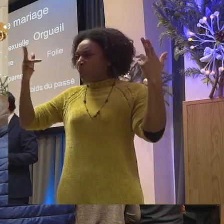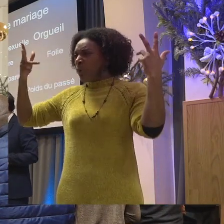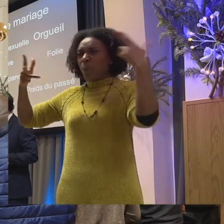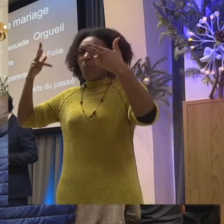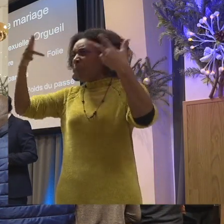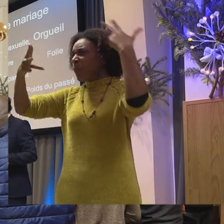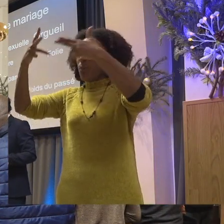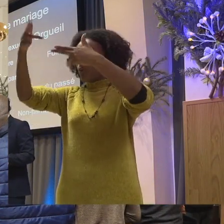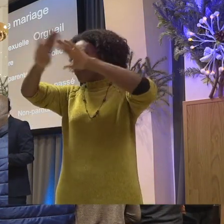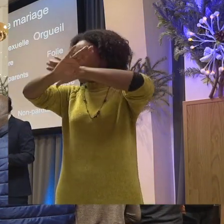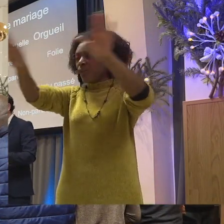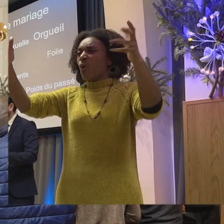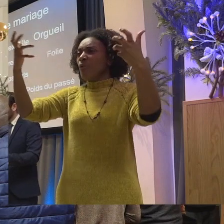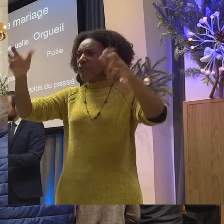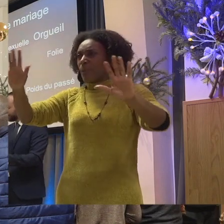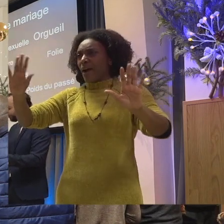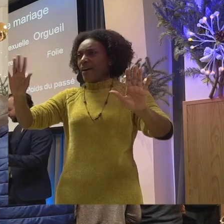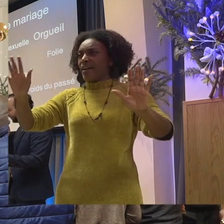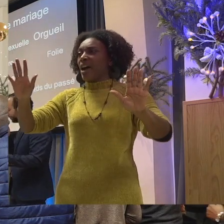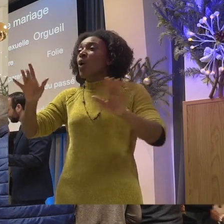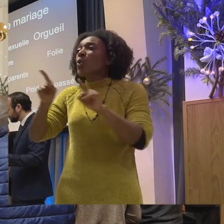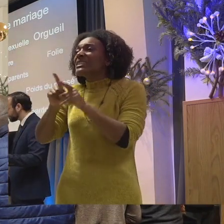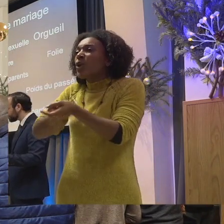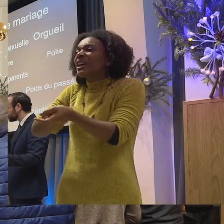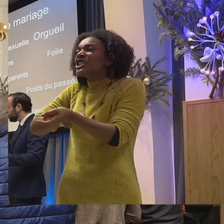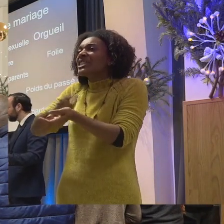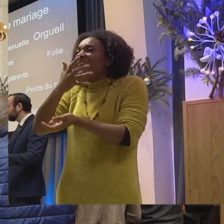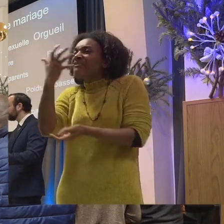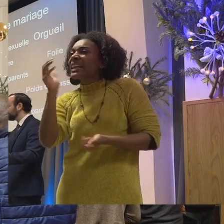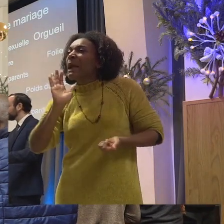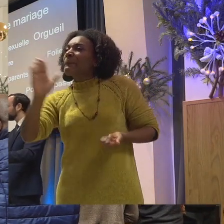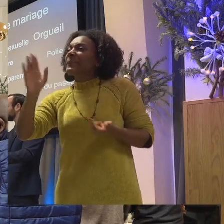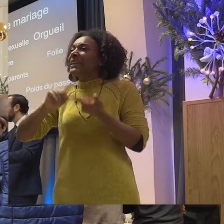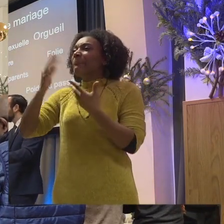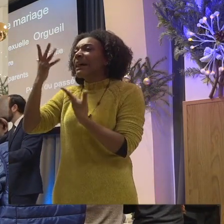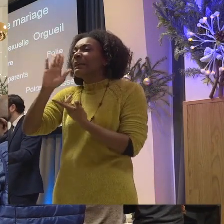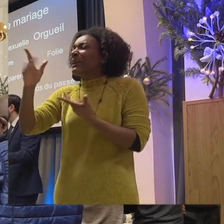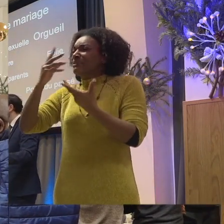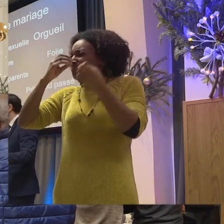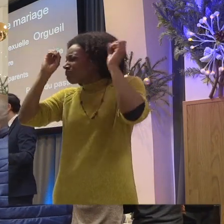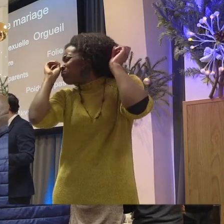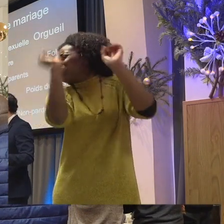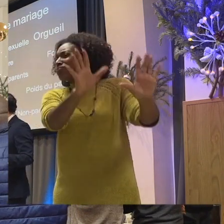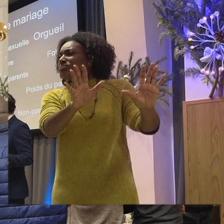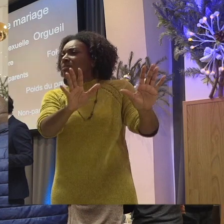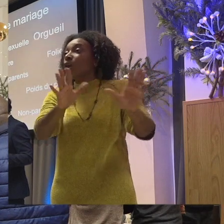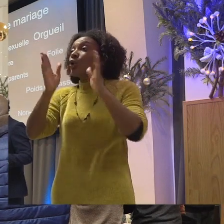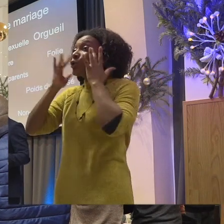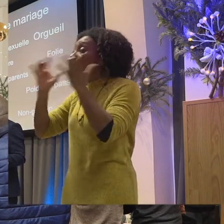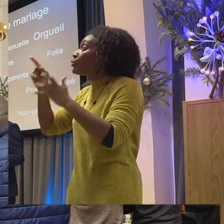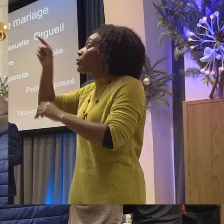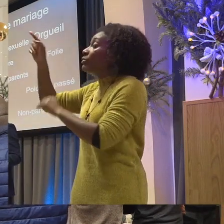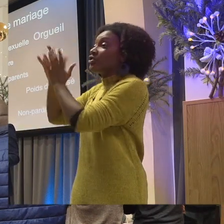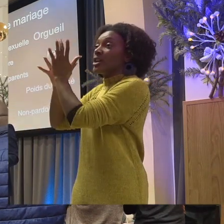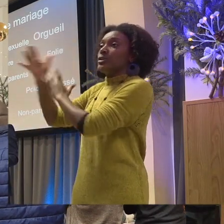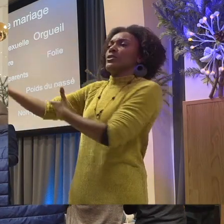faire des générations et des différentes nations desquelles nous sommes issus, pour que nous revêtions seulement ta culture d'honneur, ta culture d'amour, ta